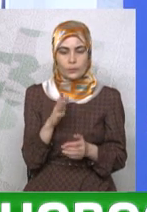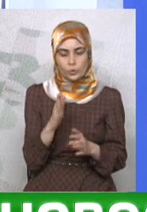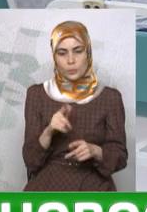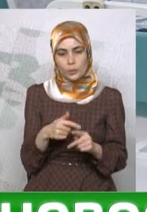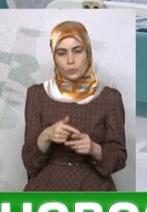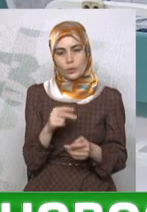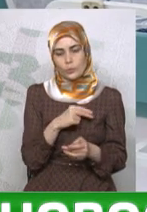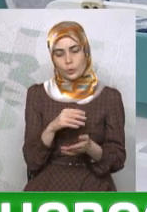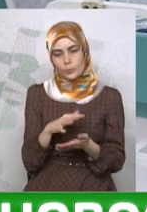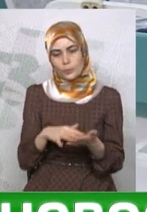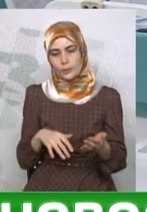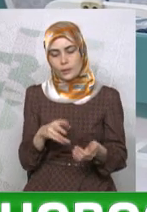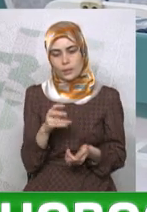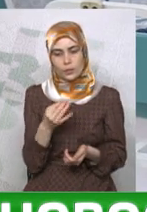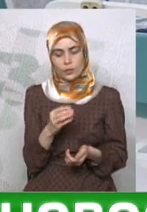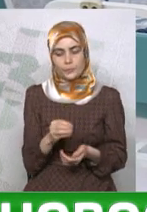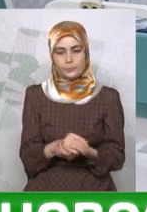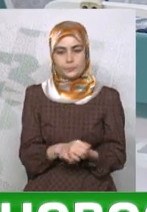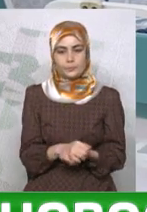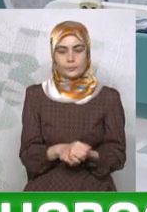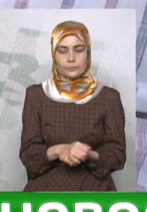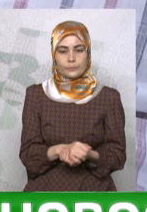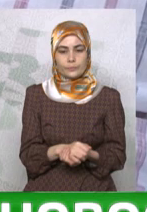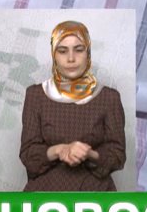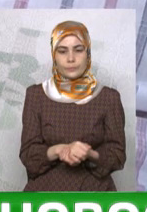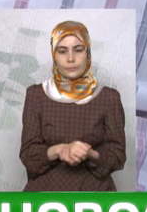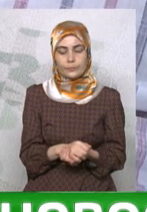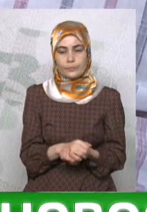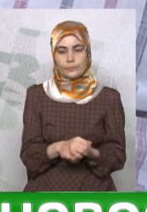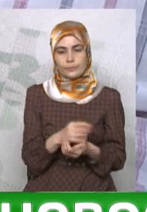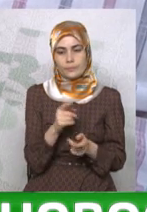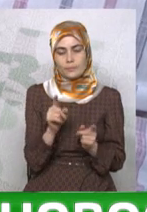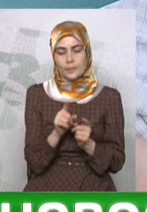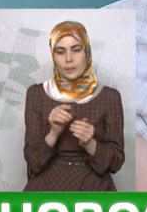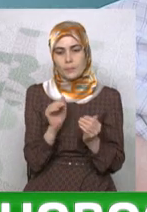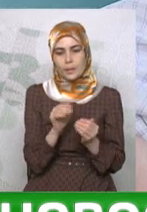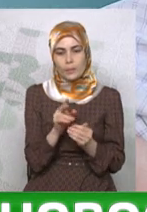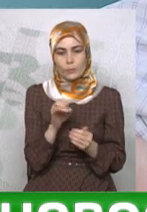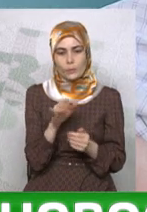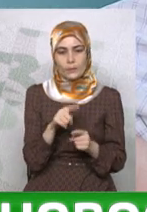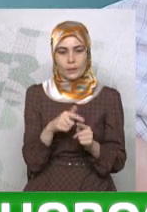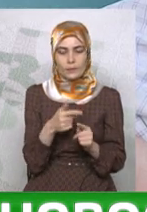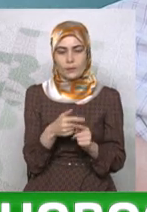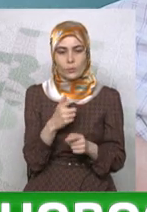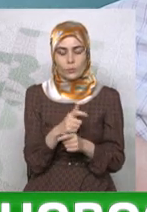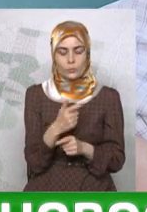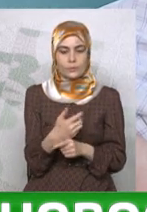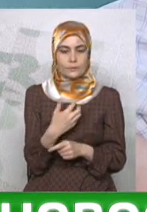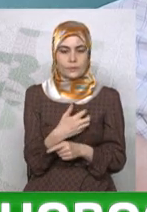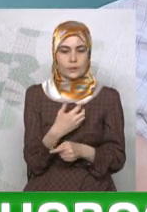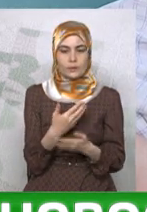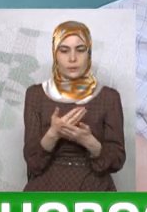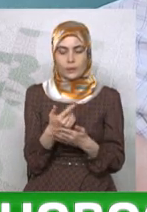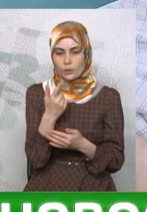продолжать и дальше. Это доступный каждому, казалось бы, на первый взгляд, маленький подвиг на самом деле неоценим. Ведь в критический